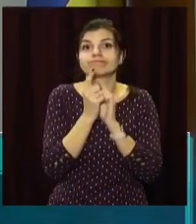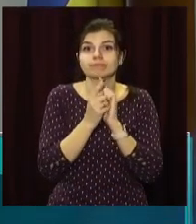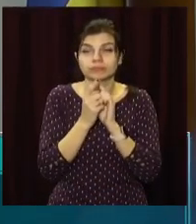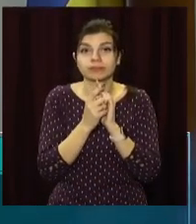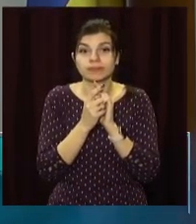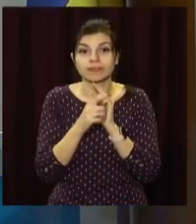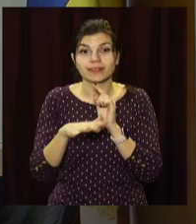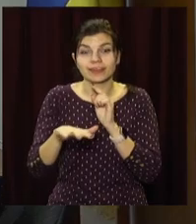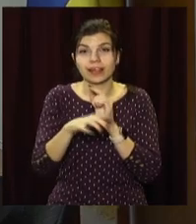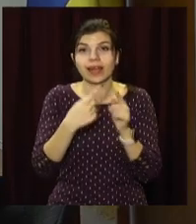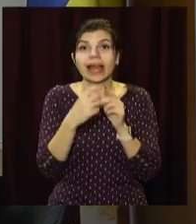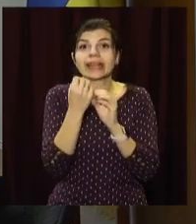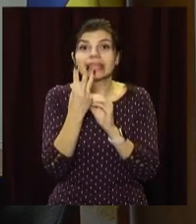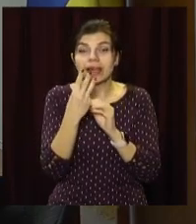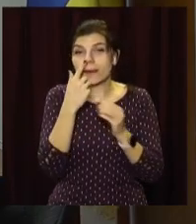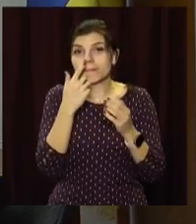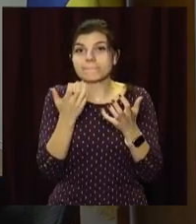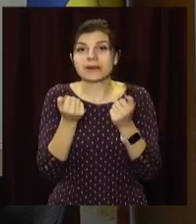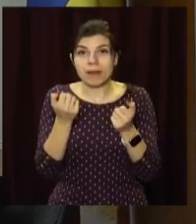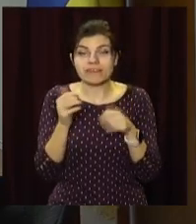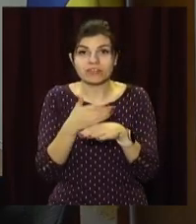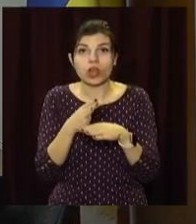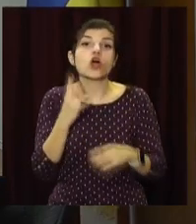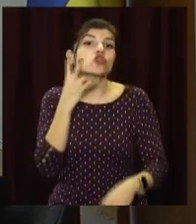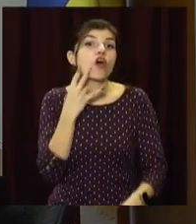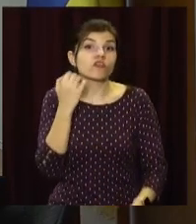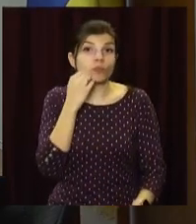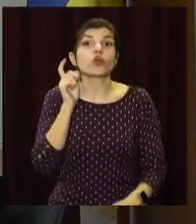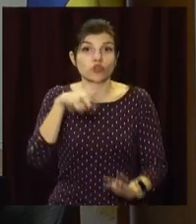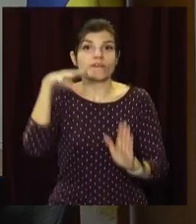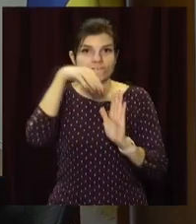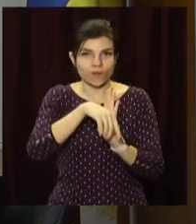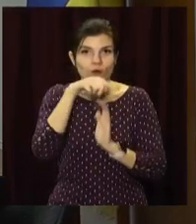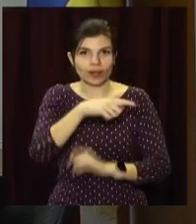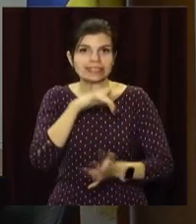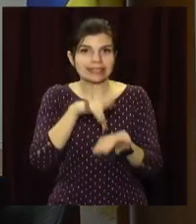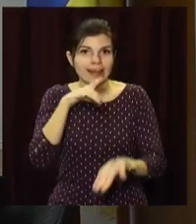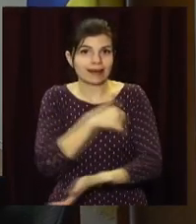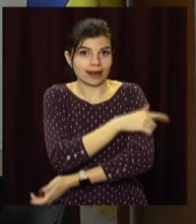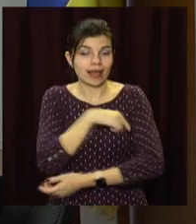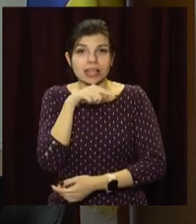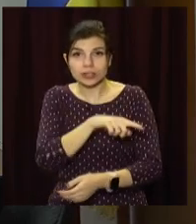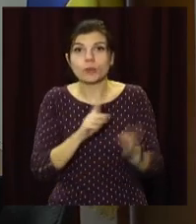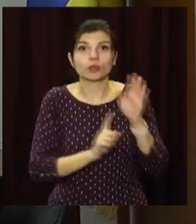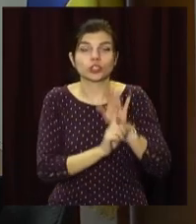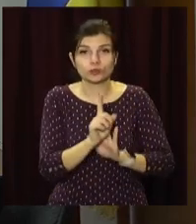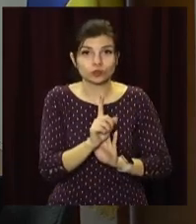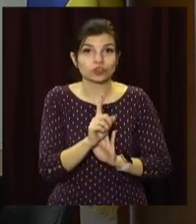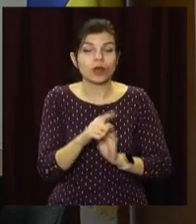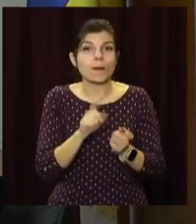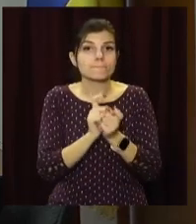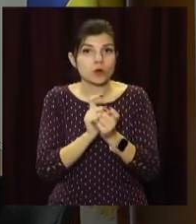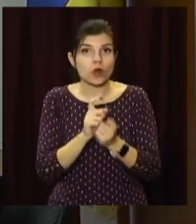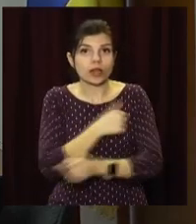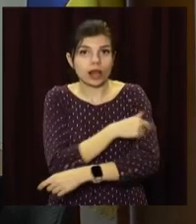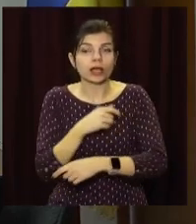починається боротьба лікарів за життя пацієнтів. У лікарні з'являться нове сучасне обладнання, будуть облаштовані комфортні